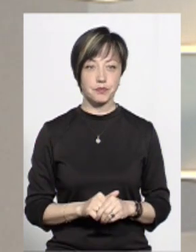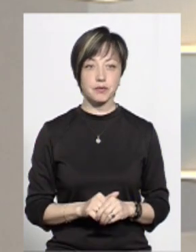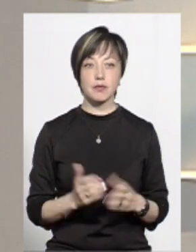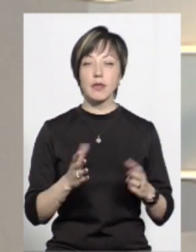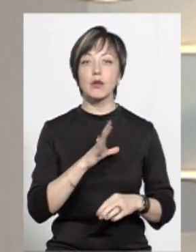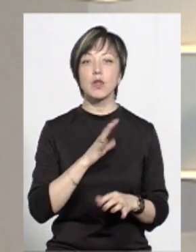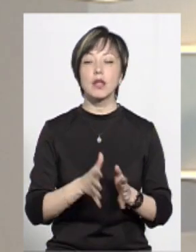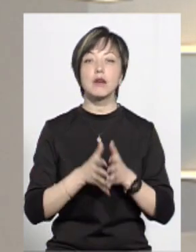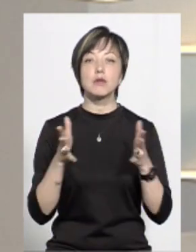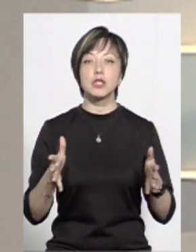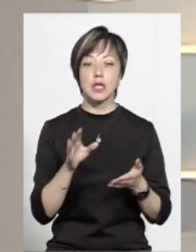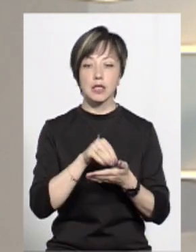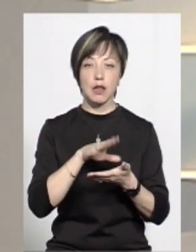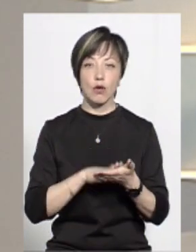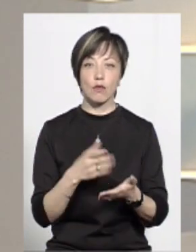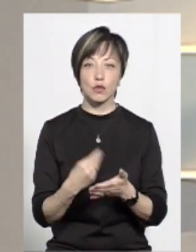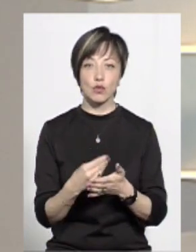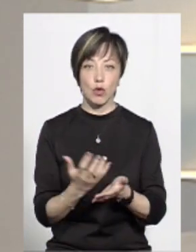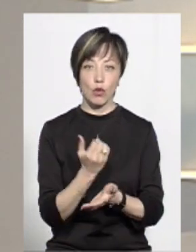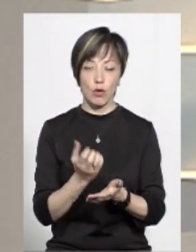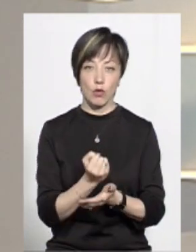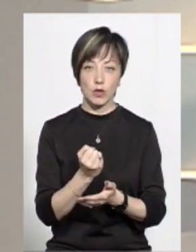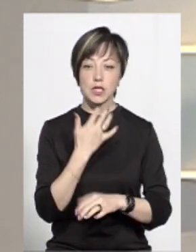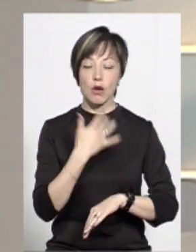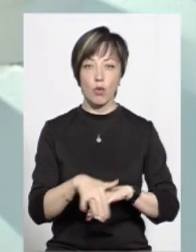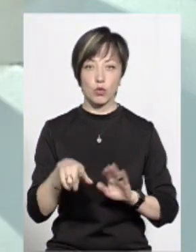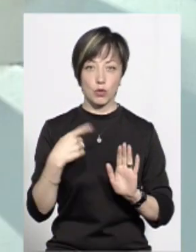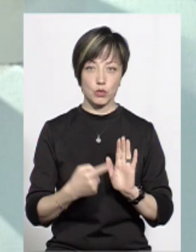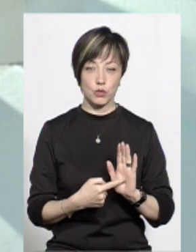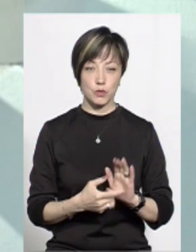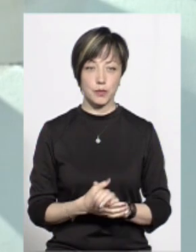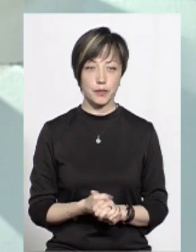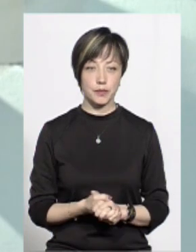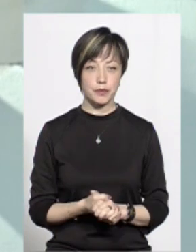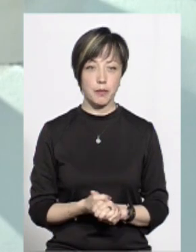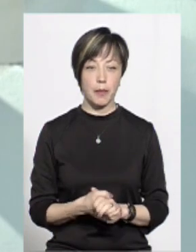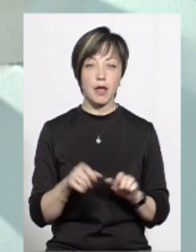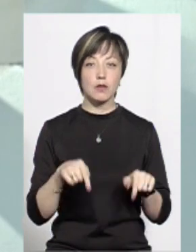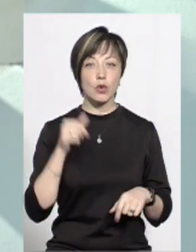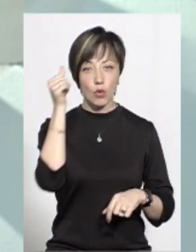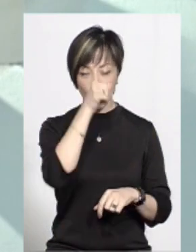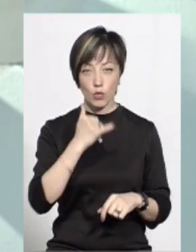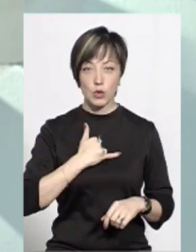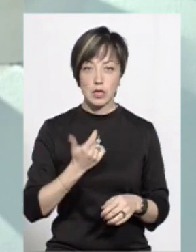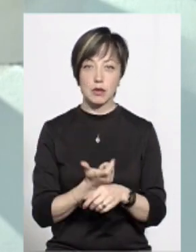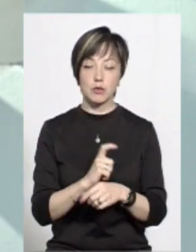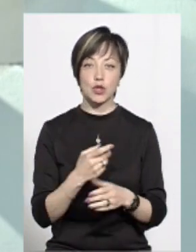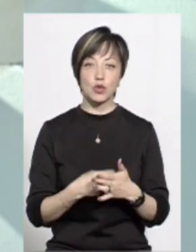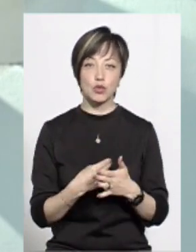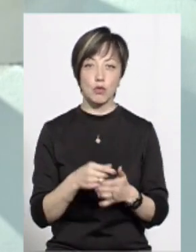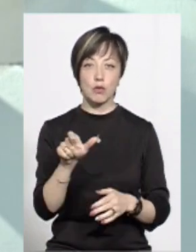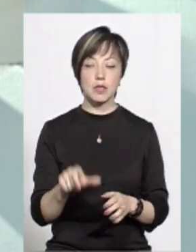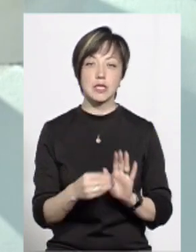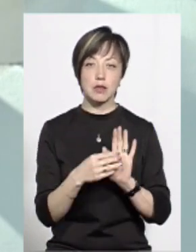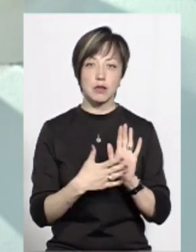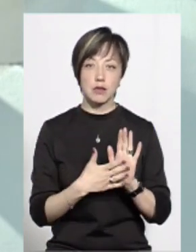яка була найбільша задекларована сума доходу із-за кордону? Із-за кордону цього року в нас найбільша сума